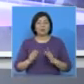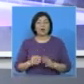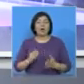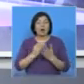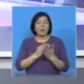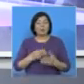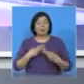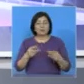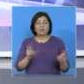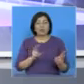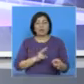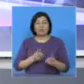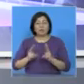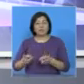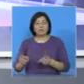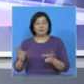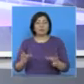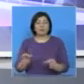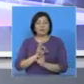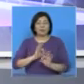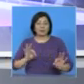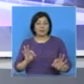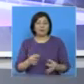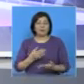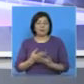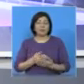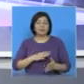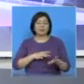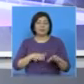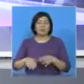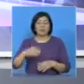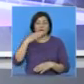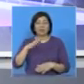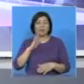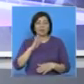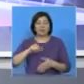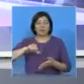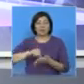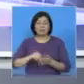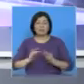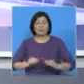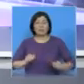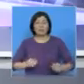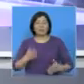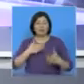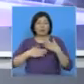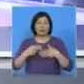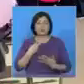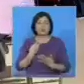Ән айтып би билет аниматорлары болса, мерекенің көркін кіргізді. Шараға ата-аналар да қатысып, балалардың қуанышын